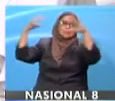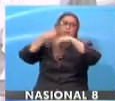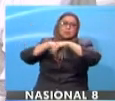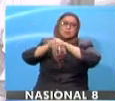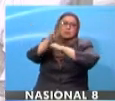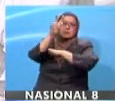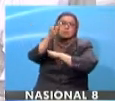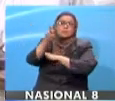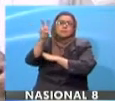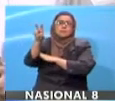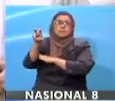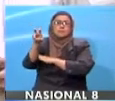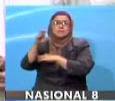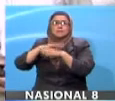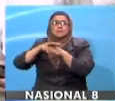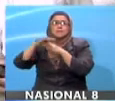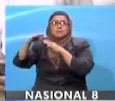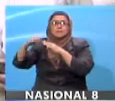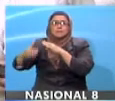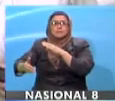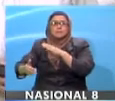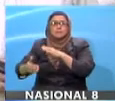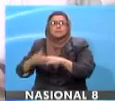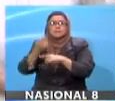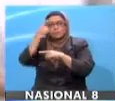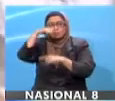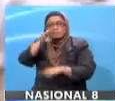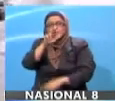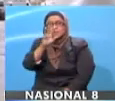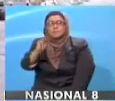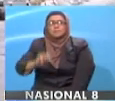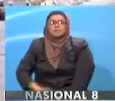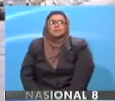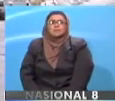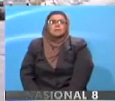2020. Sekian saja dari saya, Alia Jasmin, untuk RTM.